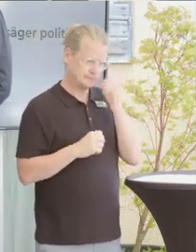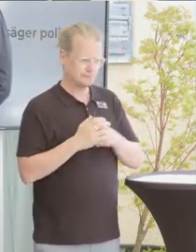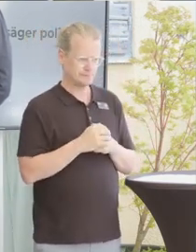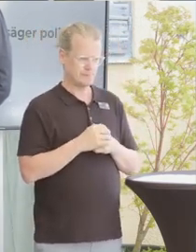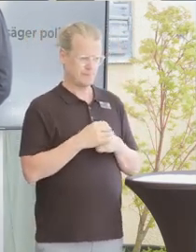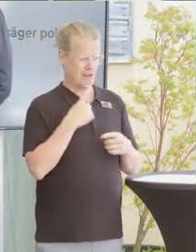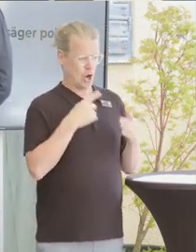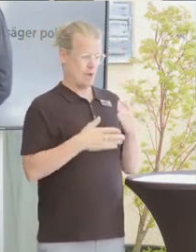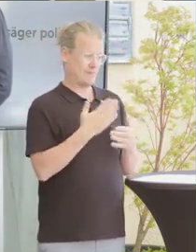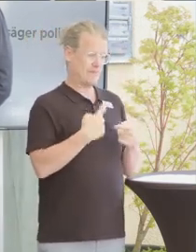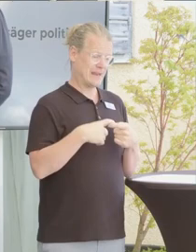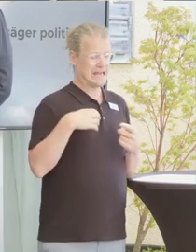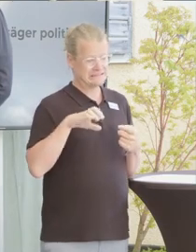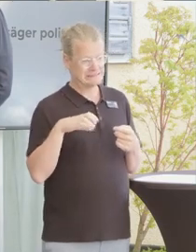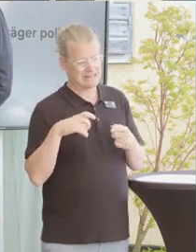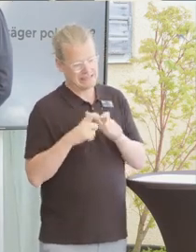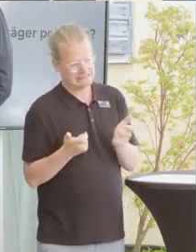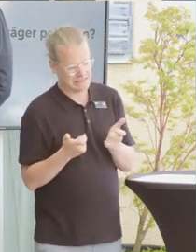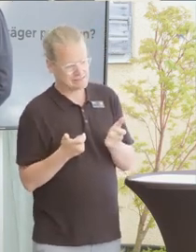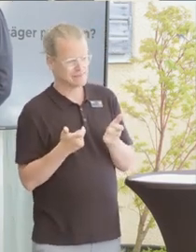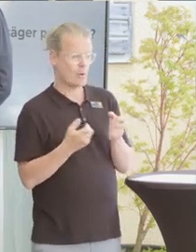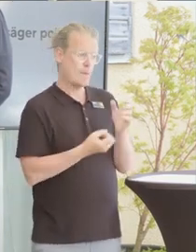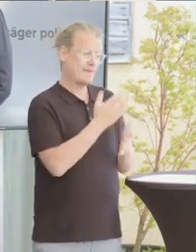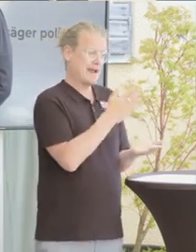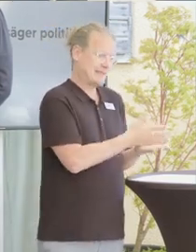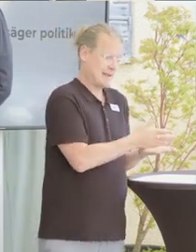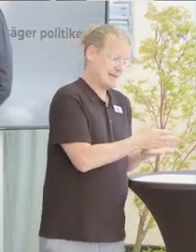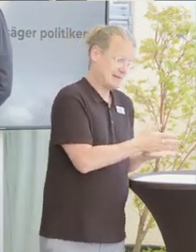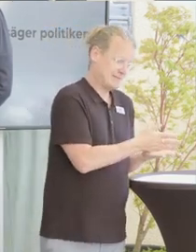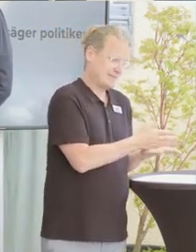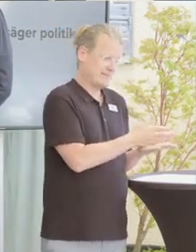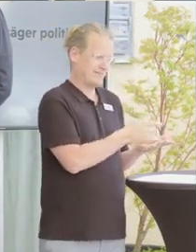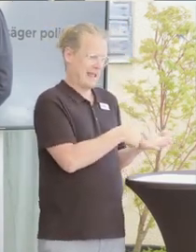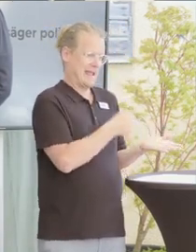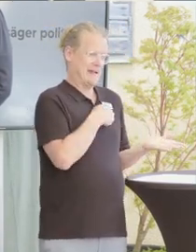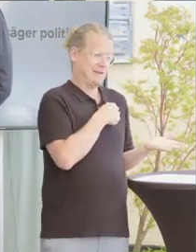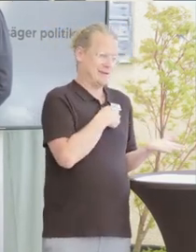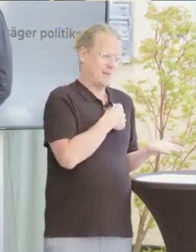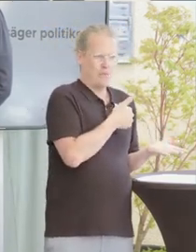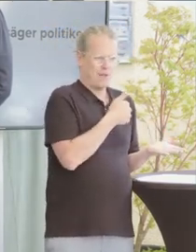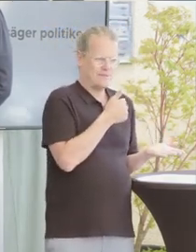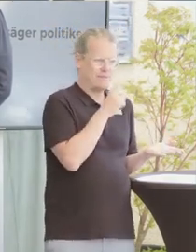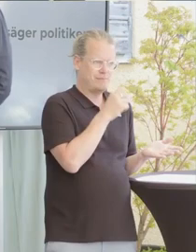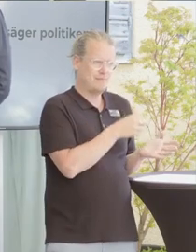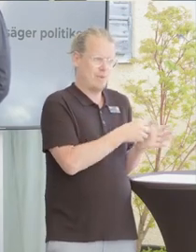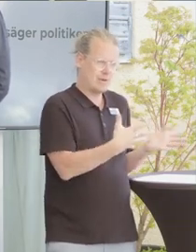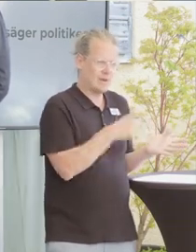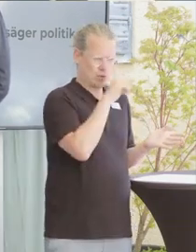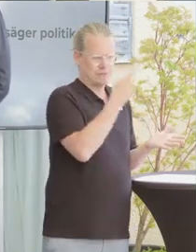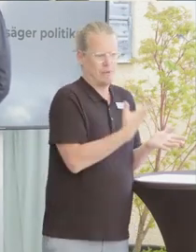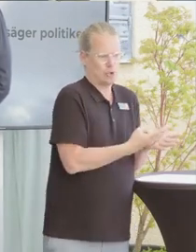Det är ju någonting som också upphovsrättsinnehavarna behöver liksom förstå. Vad skulle det betyda för oss? Det är ju en dialog man behöver